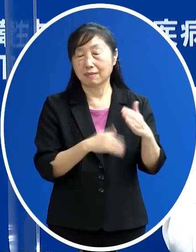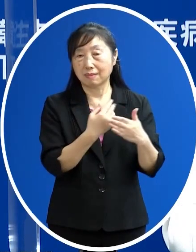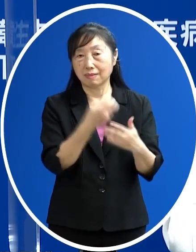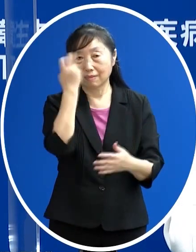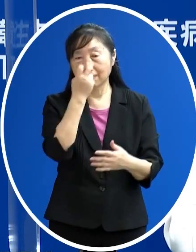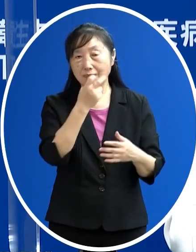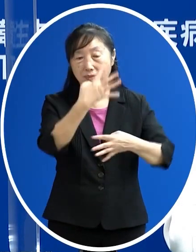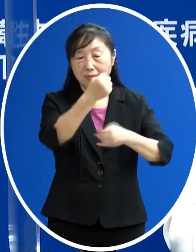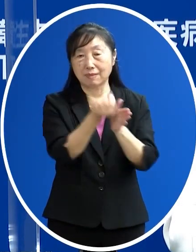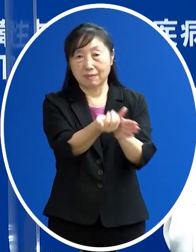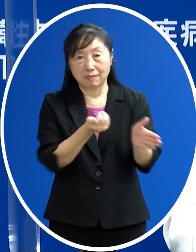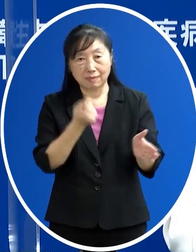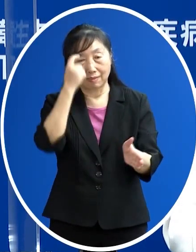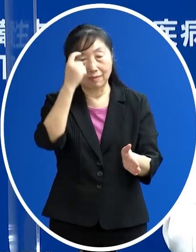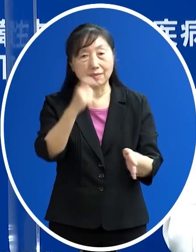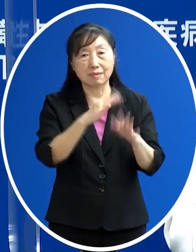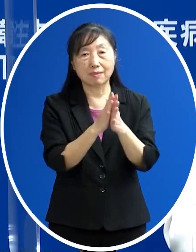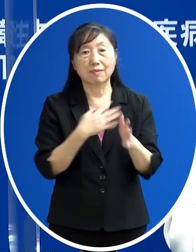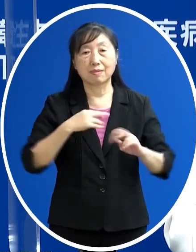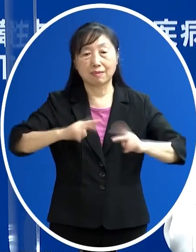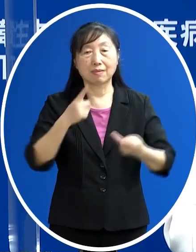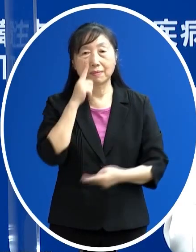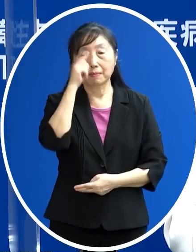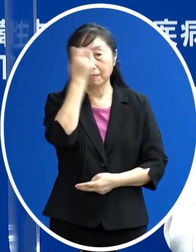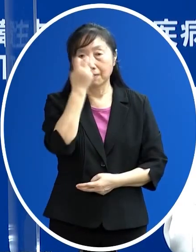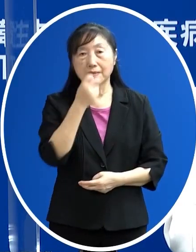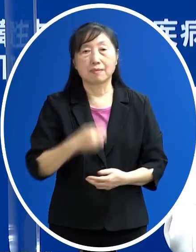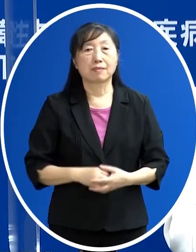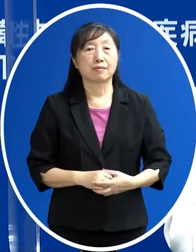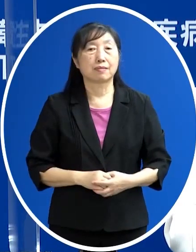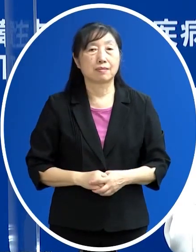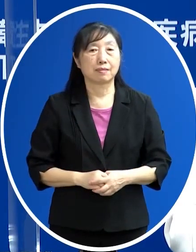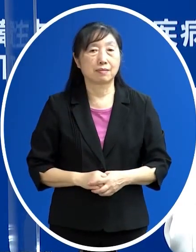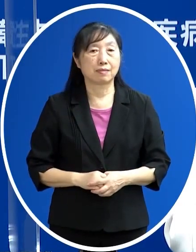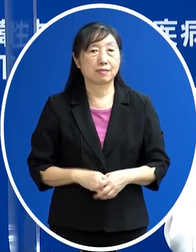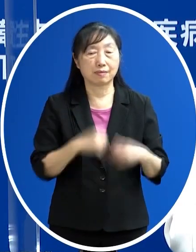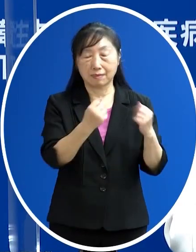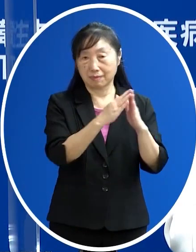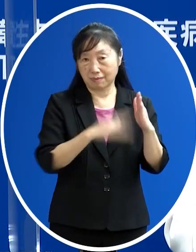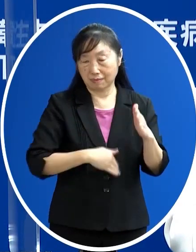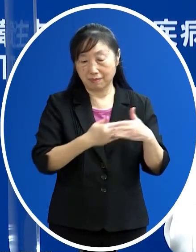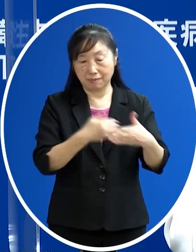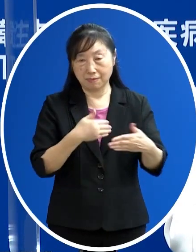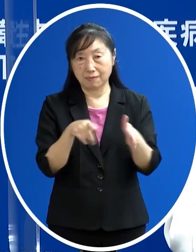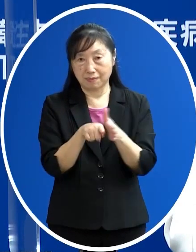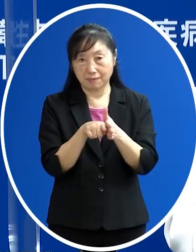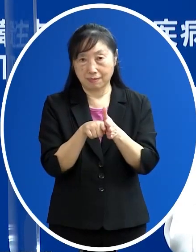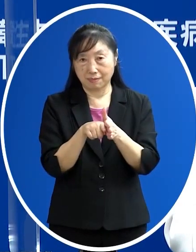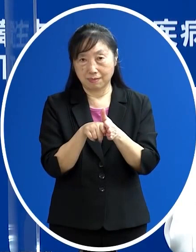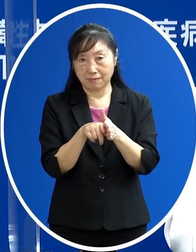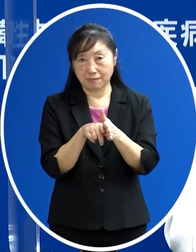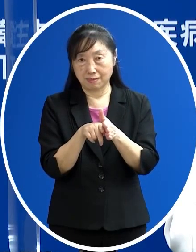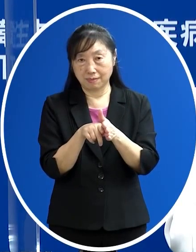前第十天的采检都改为快筛，那也就是说在居家隔离期间除